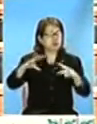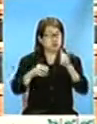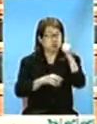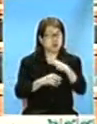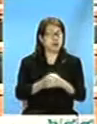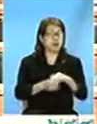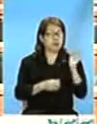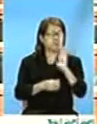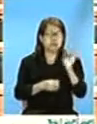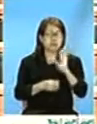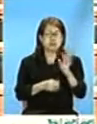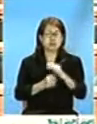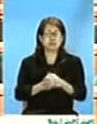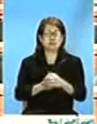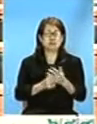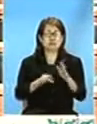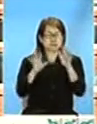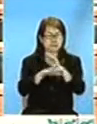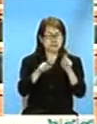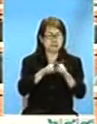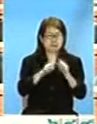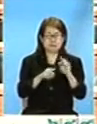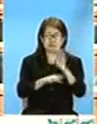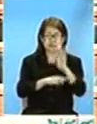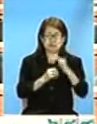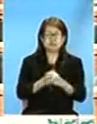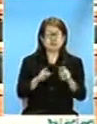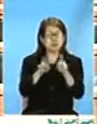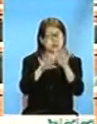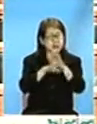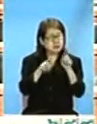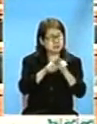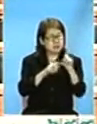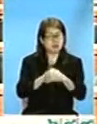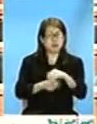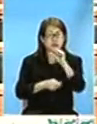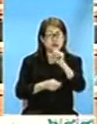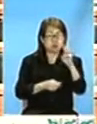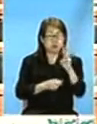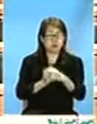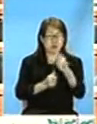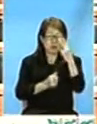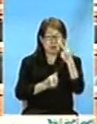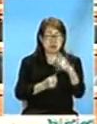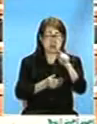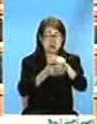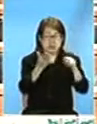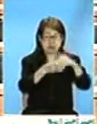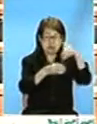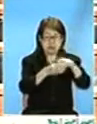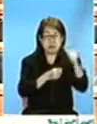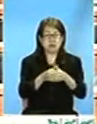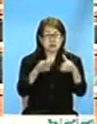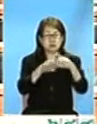ว่าเป็นการตัดตีนให้เข้ากับเกือกเป็นการเอาผลจากการเลือกตั้งที่เห็นว่ามีบางพรรคอาจ